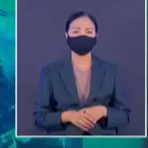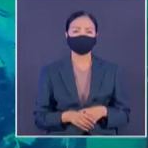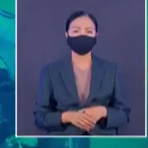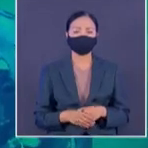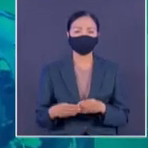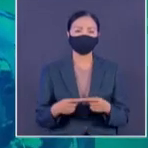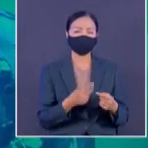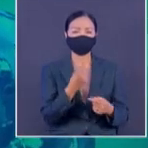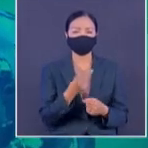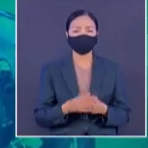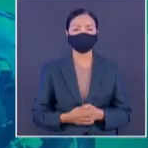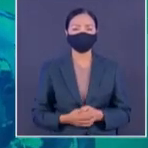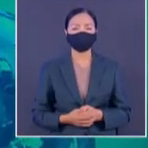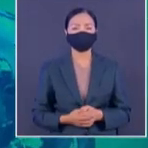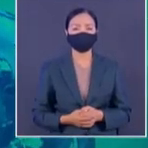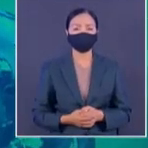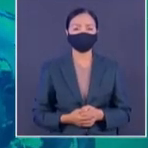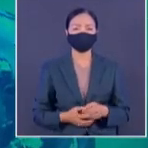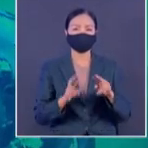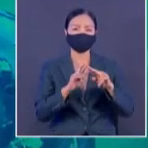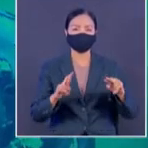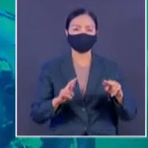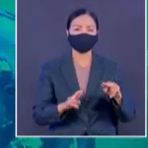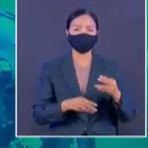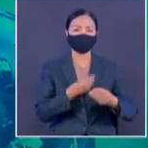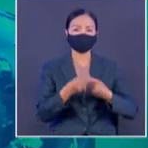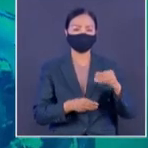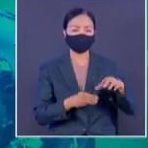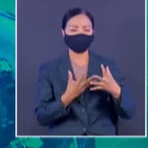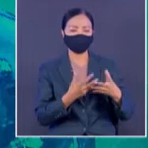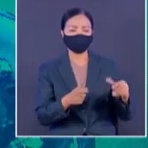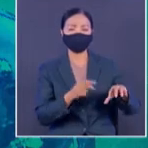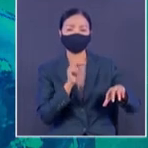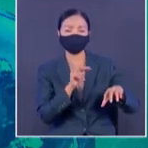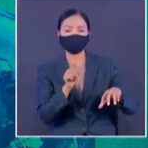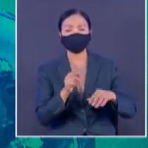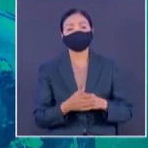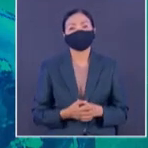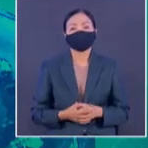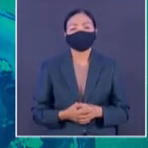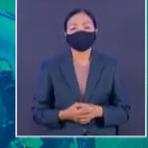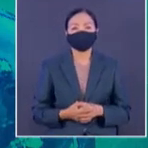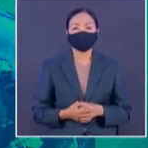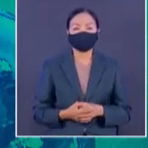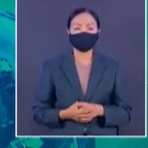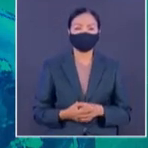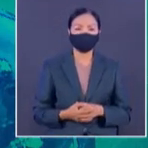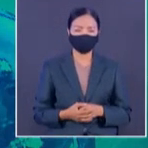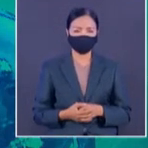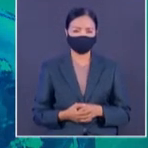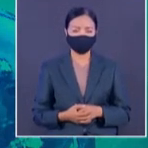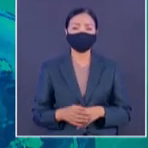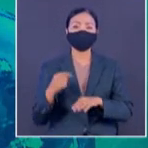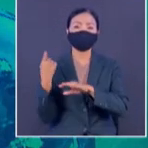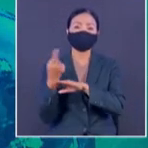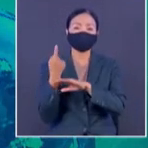คุณผู้ชมครับพาคุณผู้ชมไปดูความเสียหายของร้านค้าในพื้นที่แห่งหนึ่งนะครับเป็นความเสียหายที่เกิดขึ้นมาจากที่เฮลิ